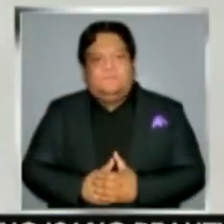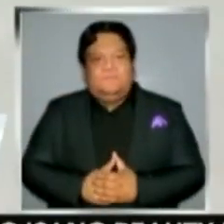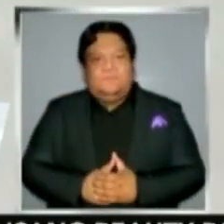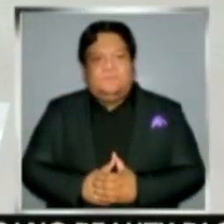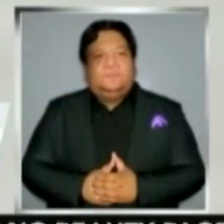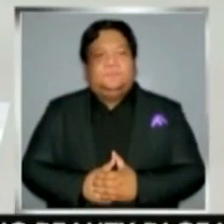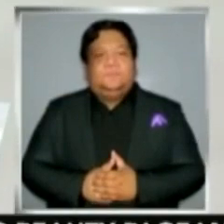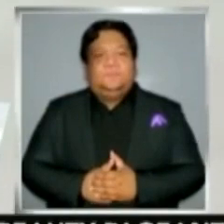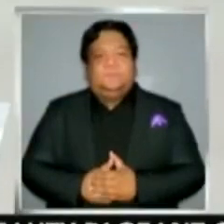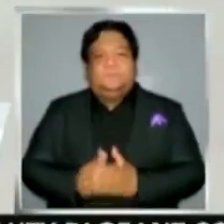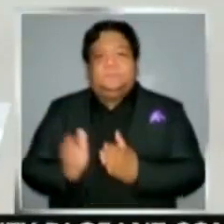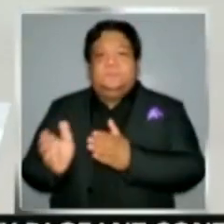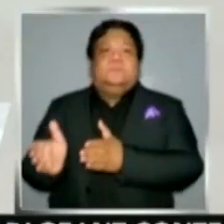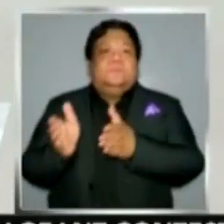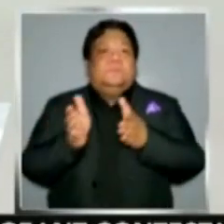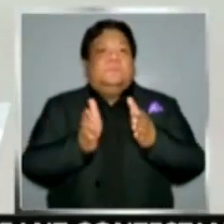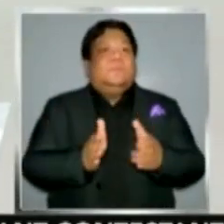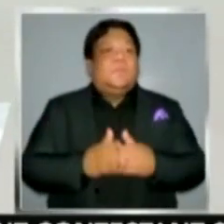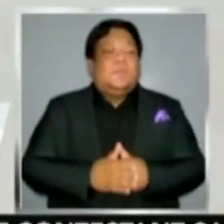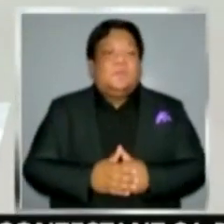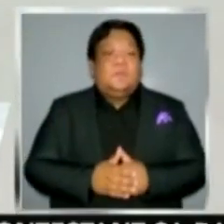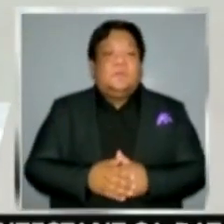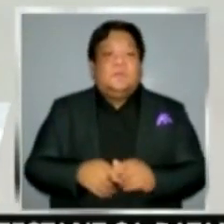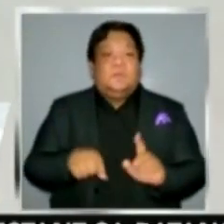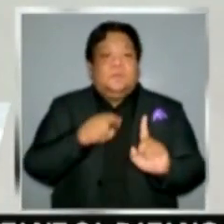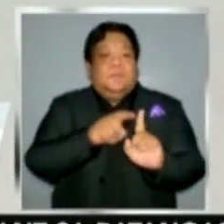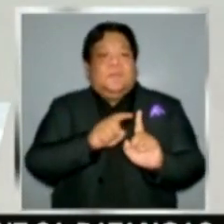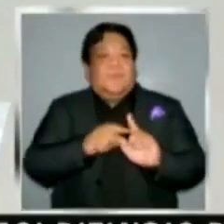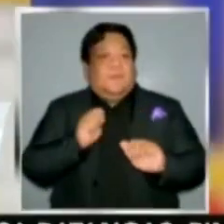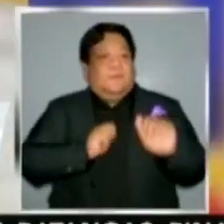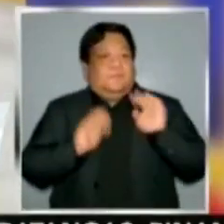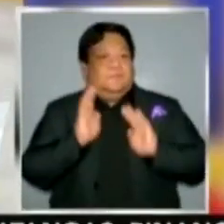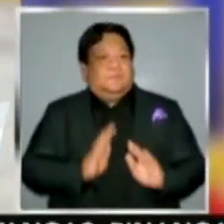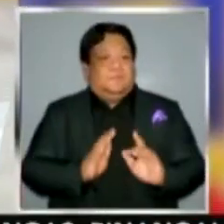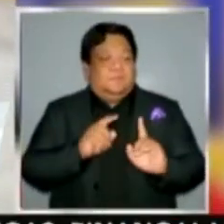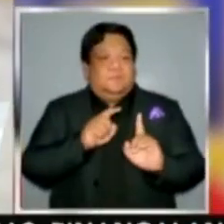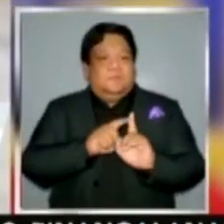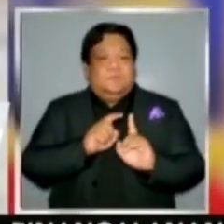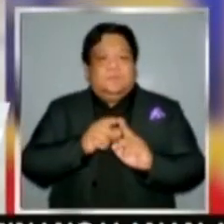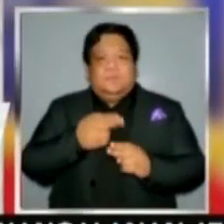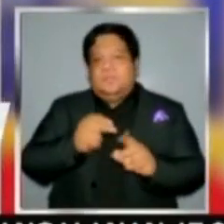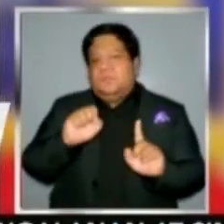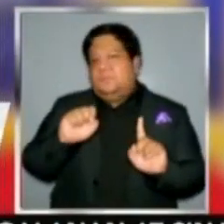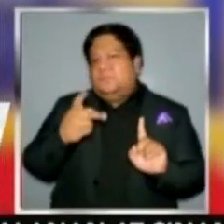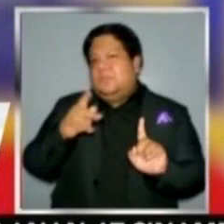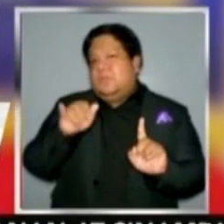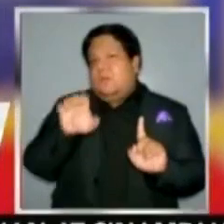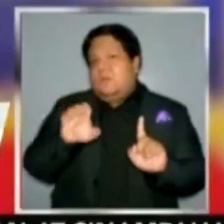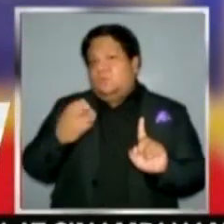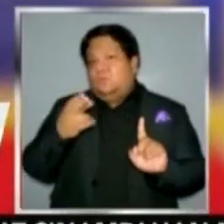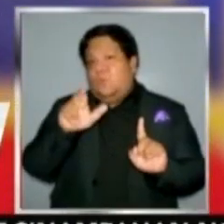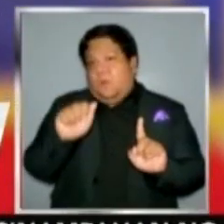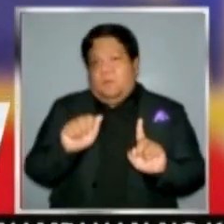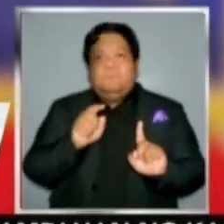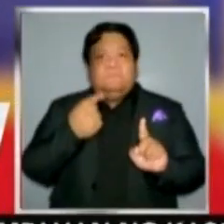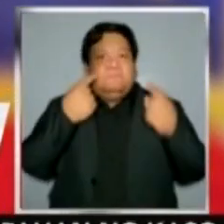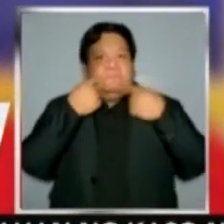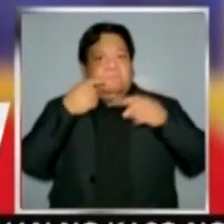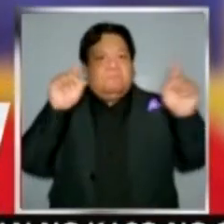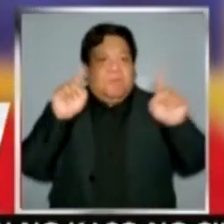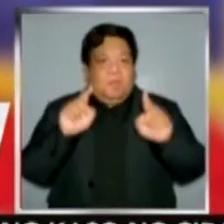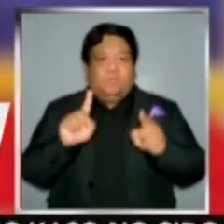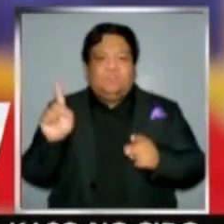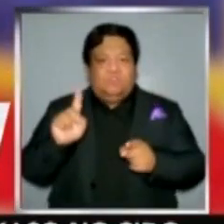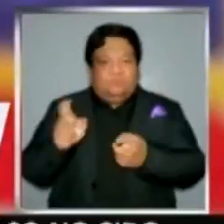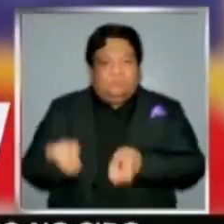It's another milestone para kay Sparkle star and national athlete Sky Chua. Naka-podium finish si Sky sa